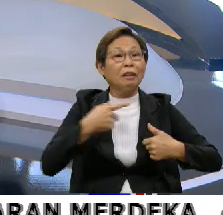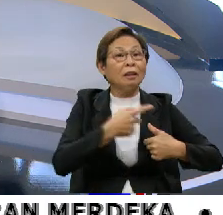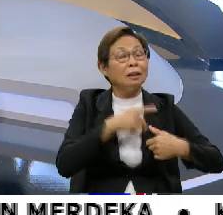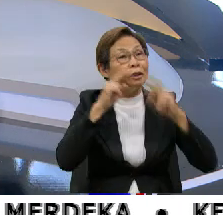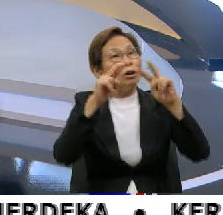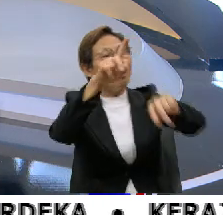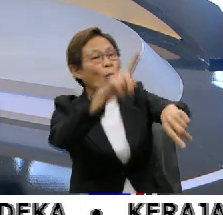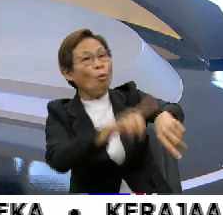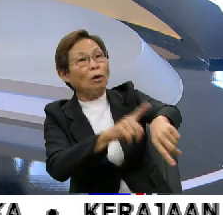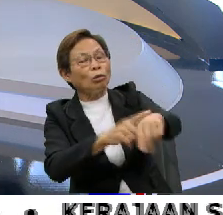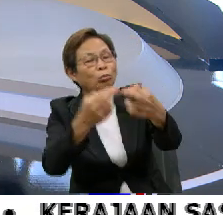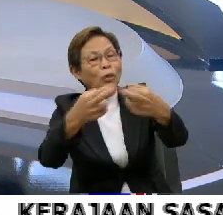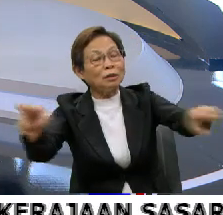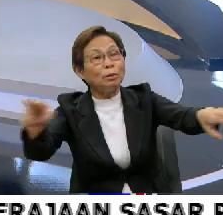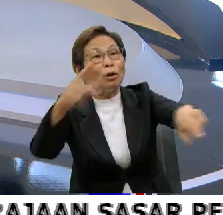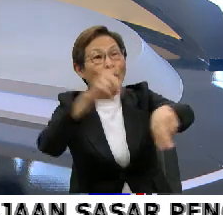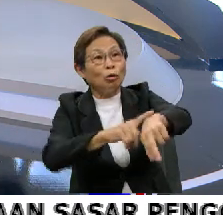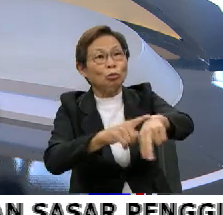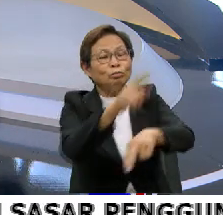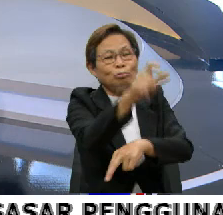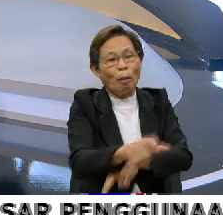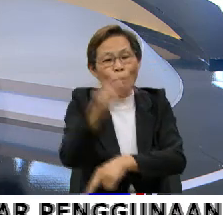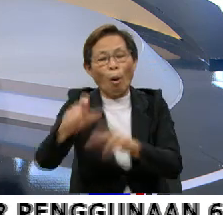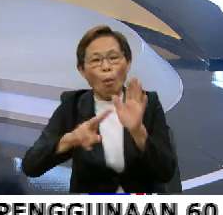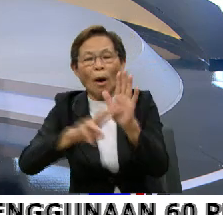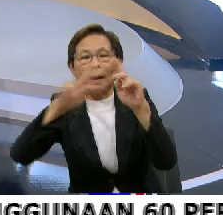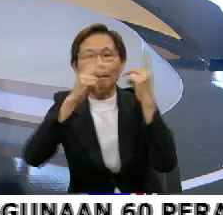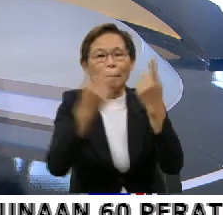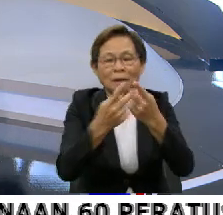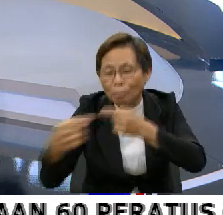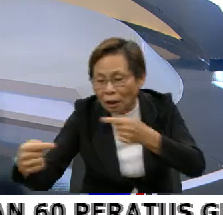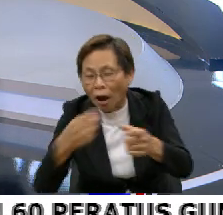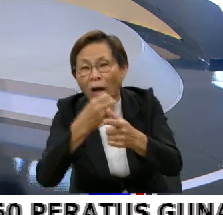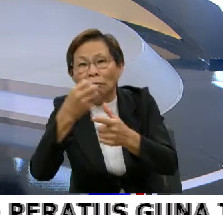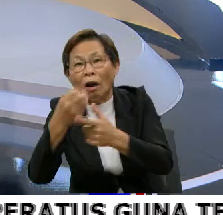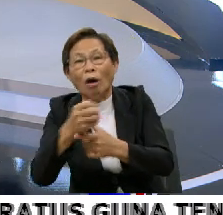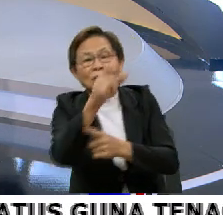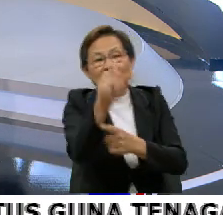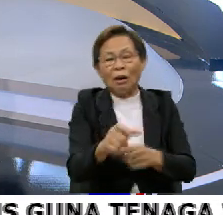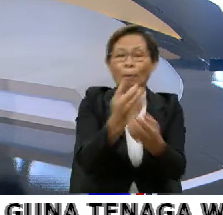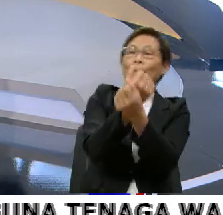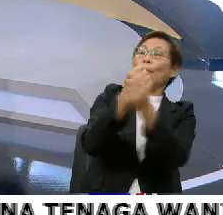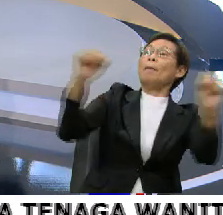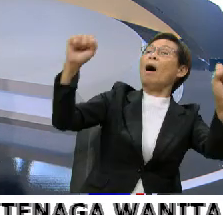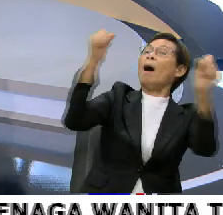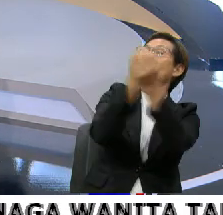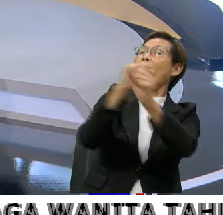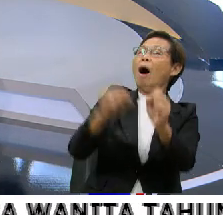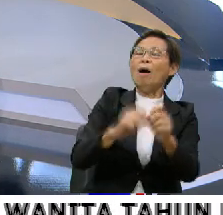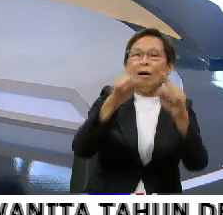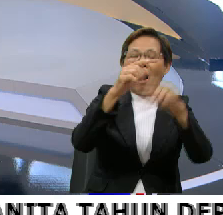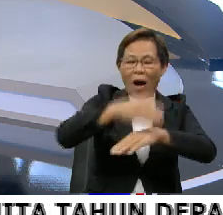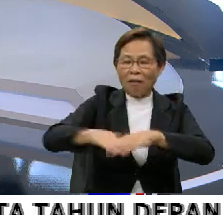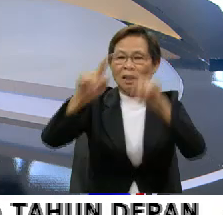waktu Rasmi untuk batal-batal calonnya mewakili pati-pati yang bertanding ataupun maupun calon bebas untuk menghantar orang